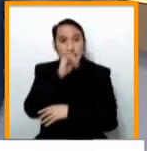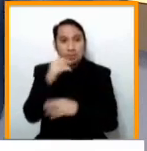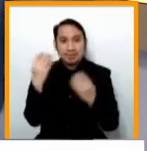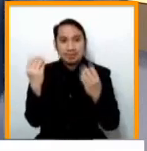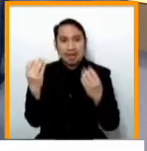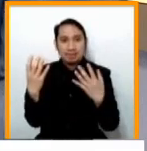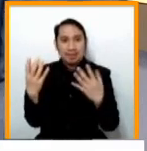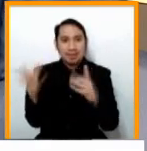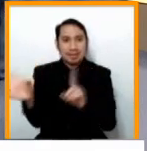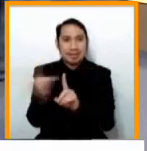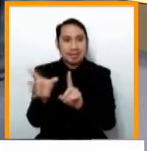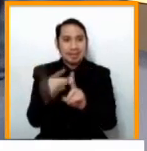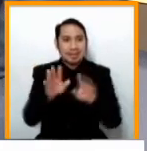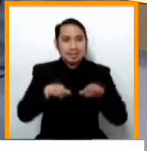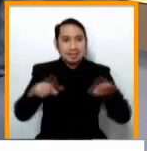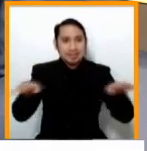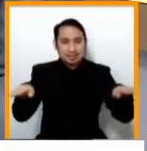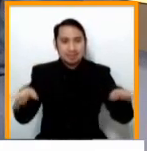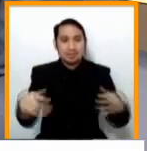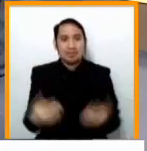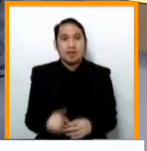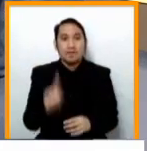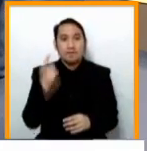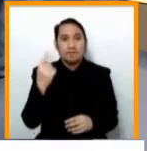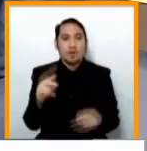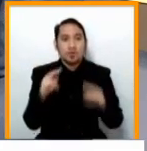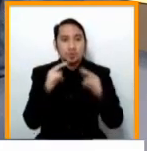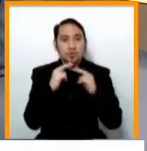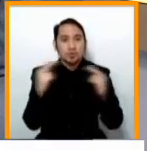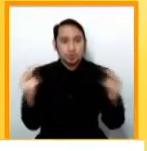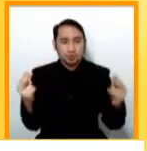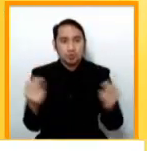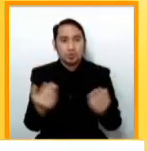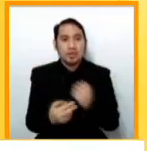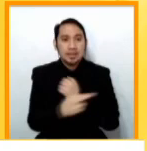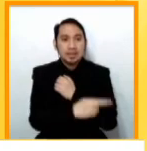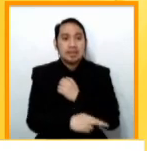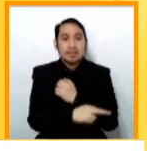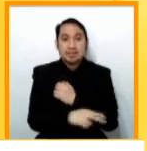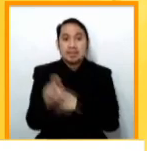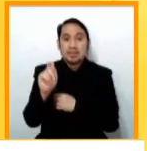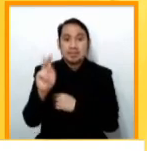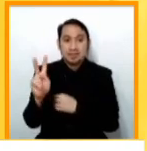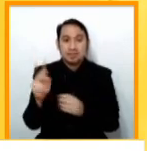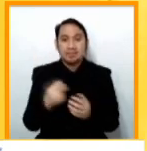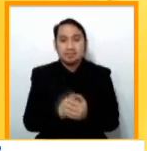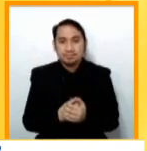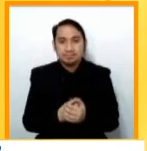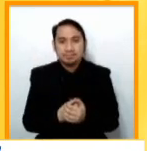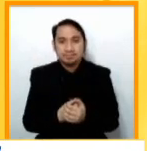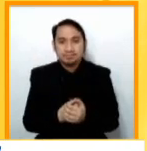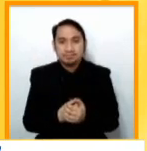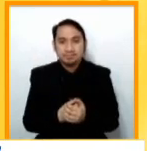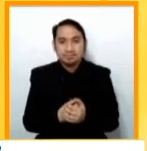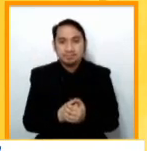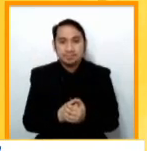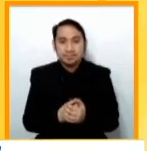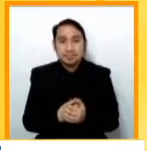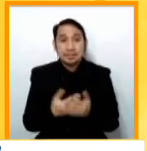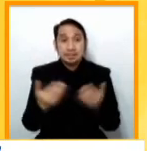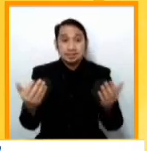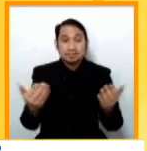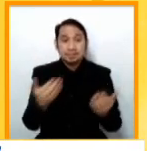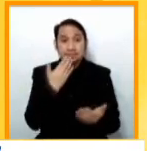COVID-19. Yan ang unang balita live ng host ng GMA Regional TV Early Edition, Caitlin Revilla. Caitlin, mayang aga.